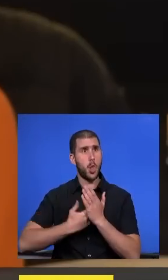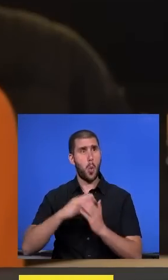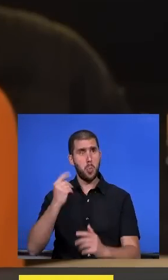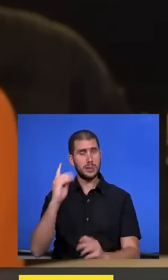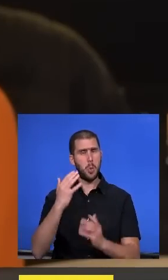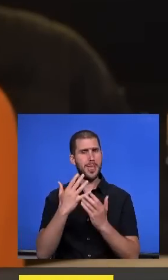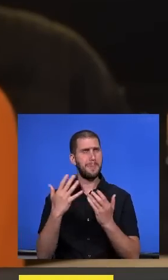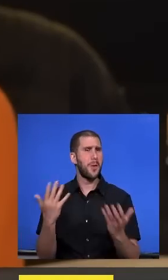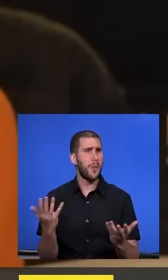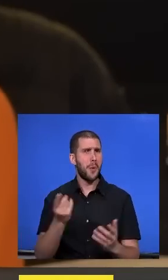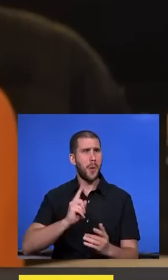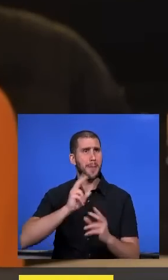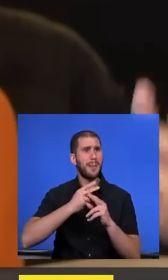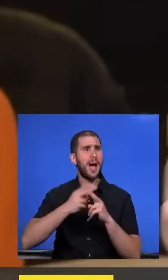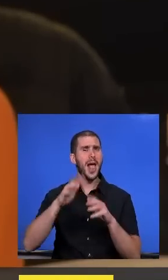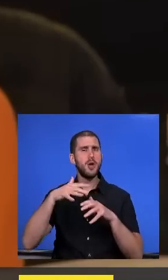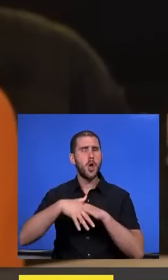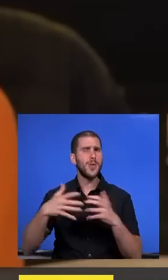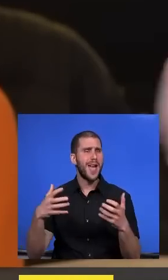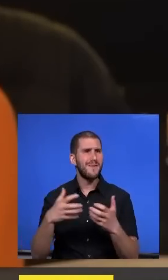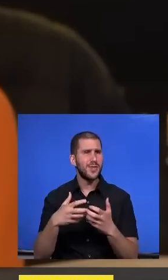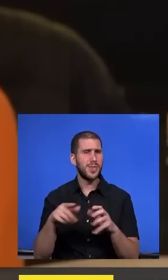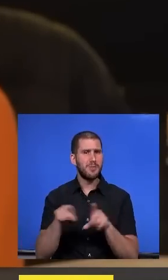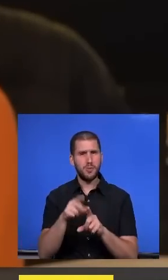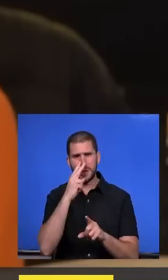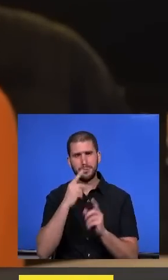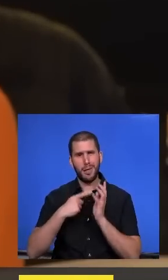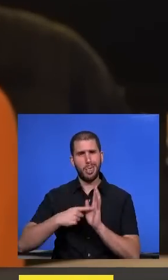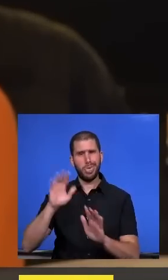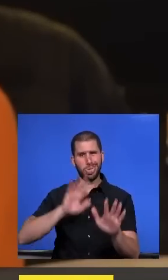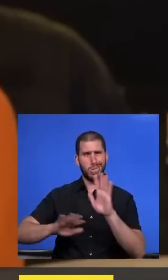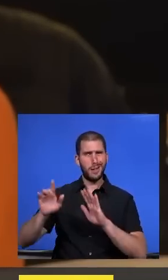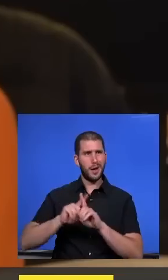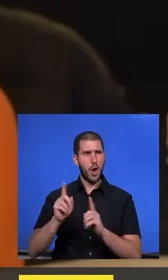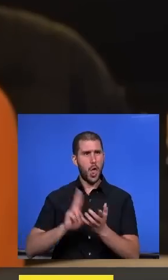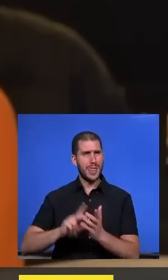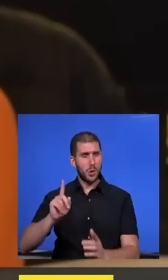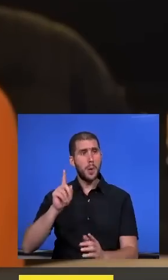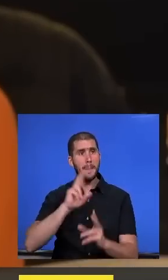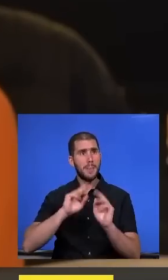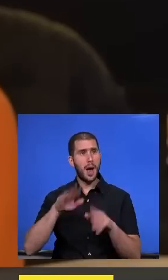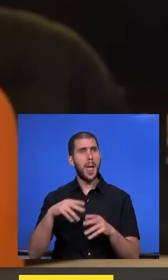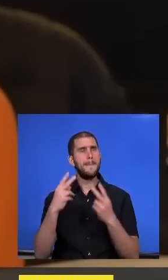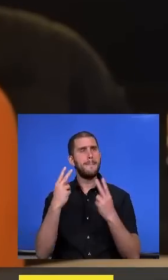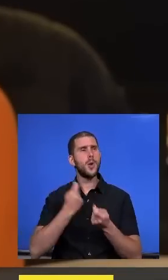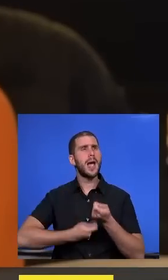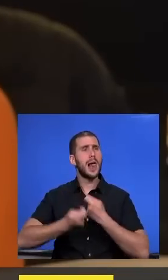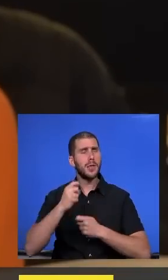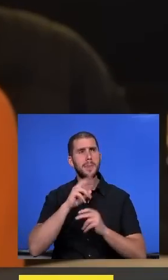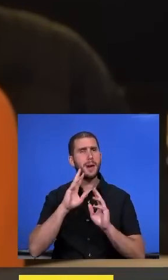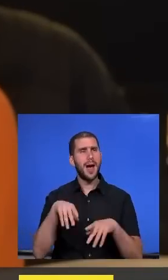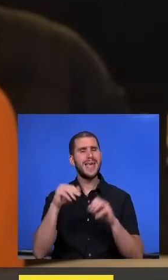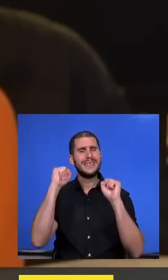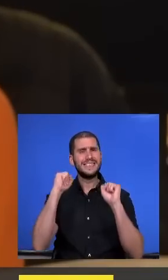ברור. הוא לא מדבר רק השלכות חברתיות כפי שמנסים למכור לנו בצורה לא נכונה. הוא מדבר על המהות הכלכלית, הוא מדבר על